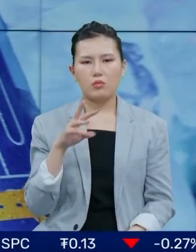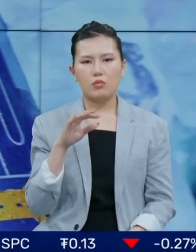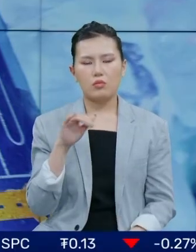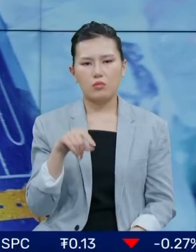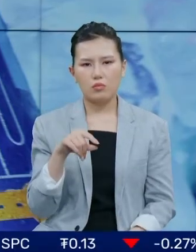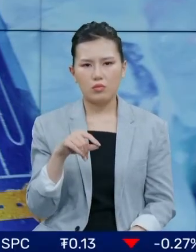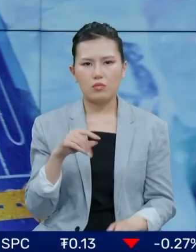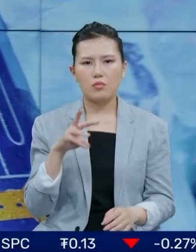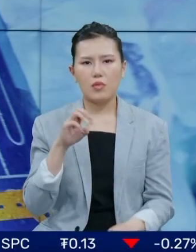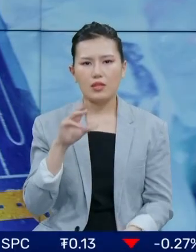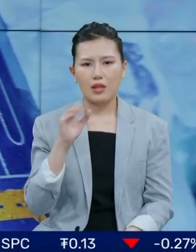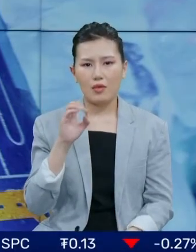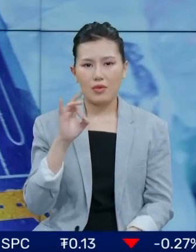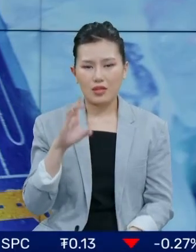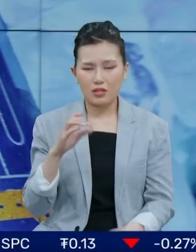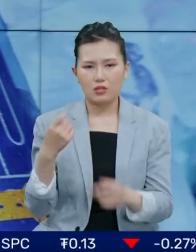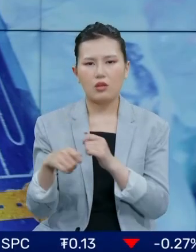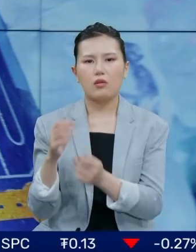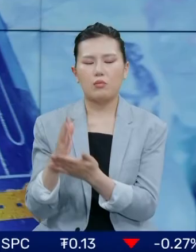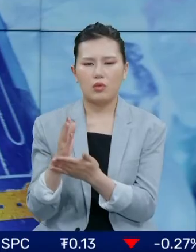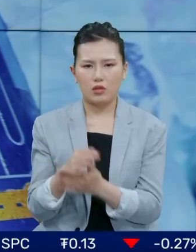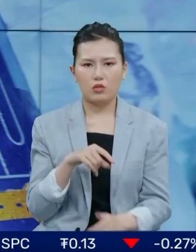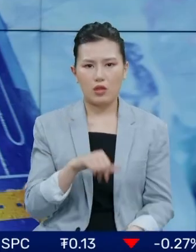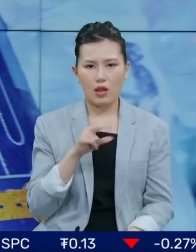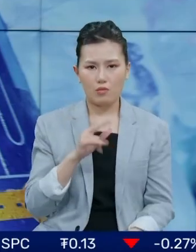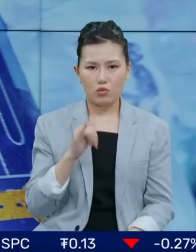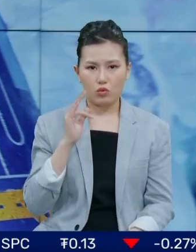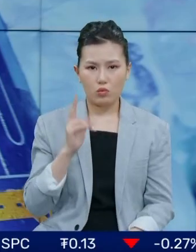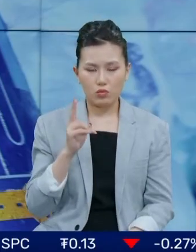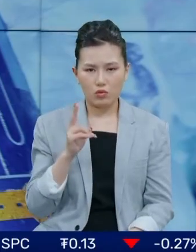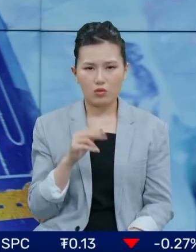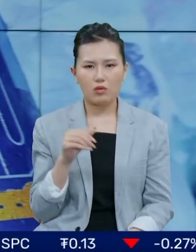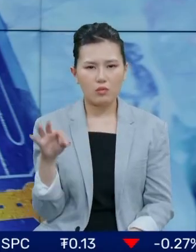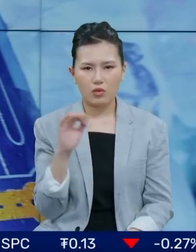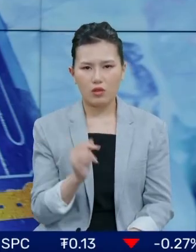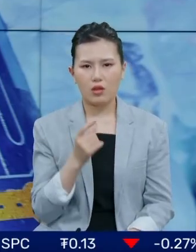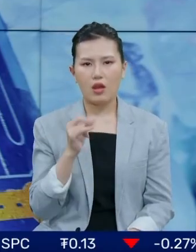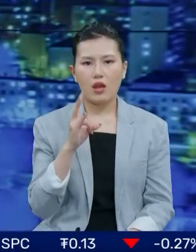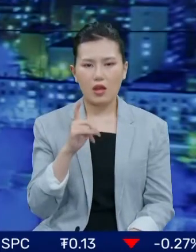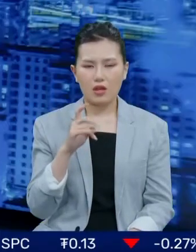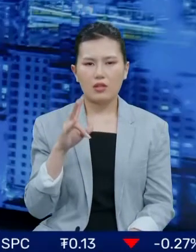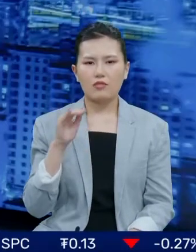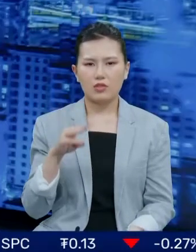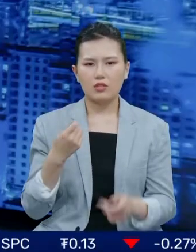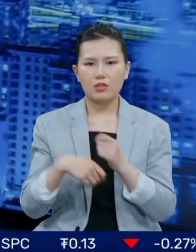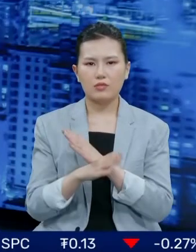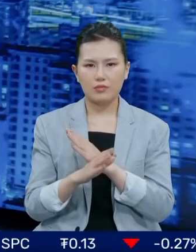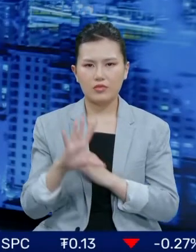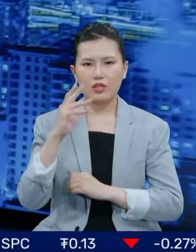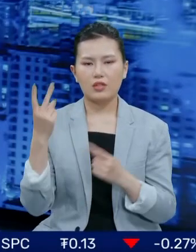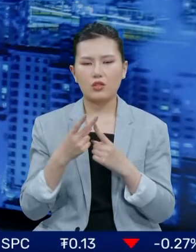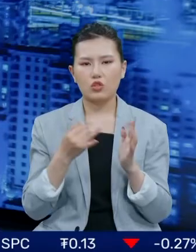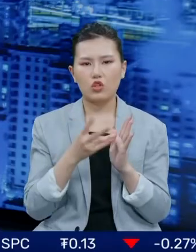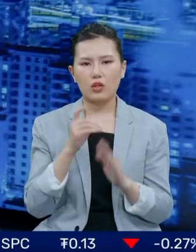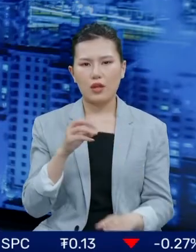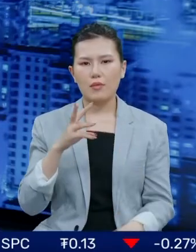санал болгож эхэлжээ. За энэ удаа харин Apo компани дотооддоо анхны хэрэглээтэй NFT-г гаргалаа. Тэнгэр телевизийн